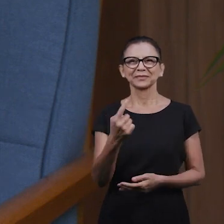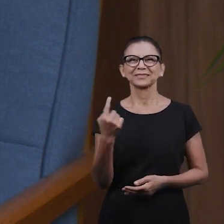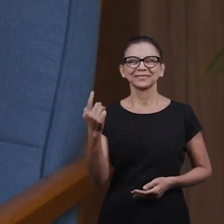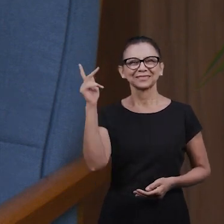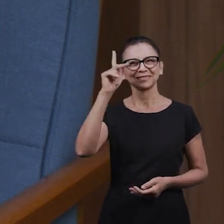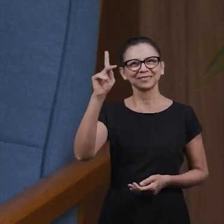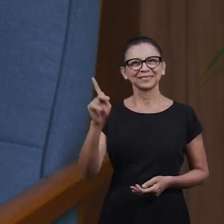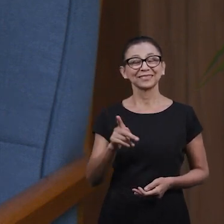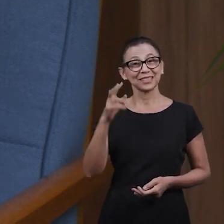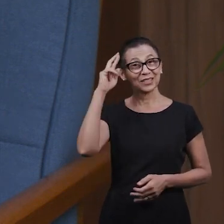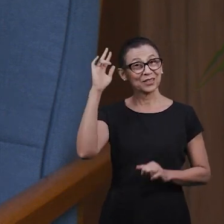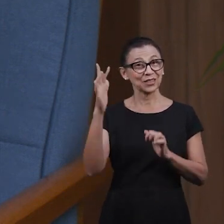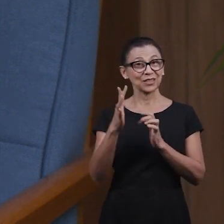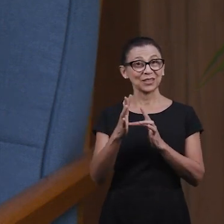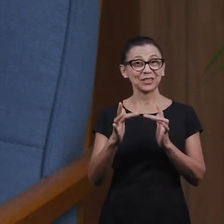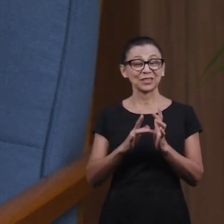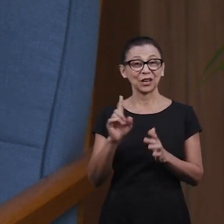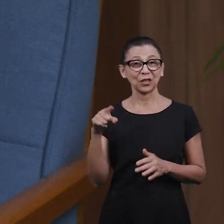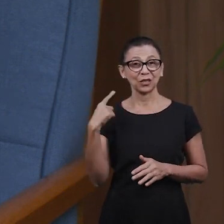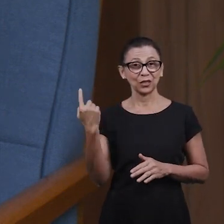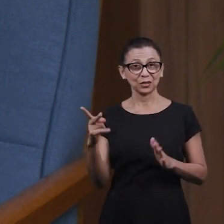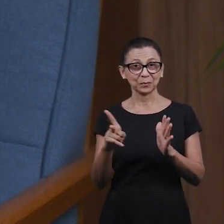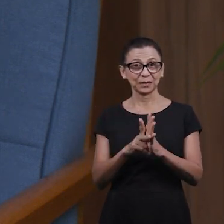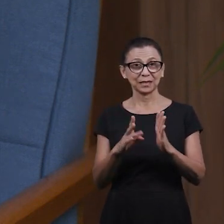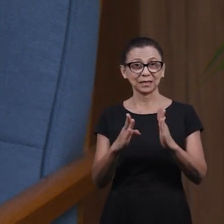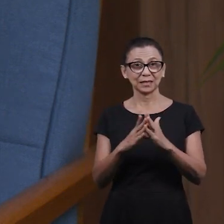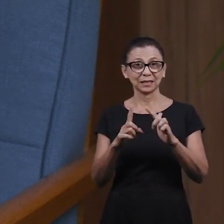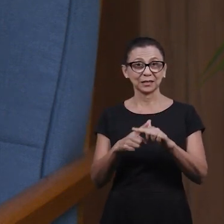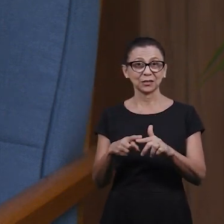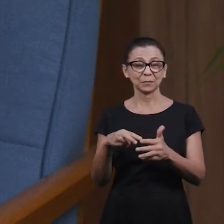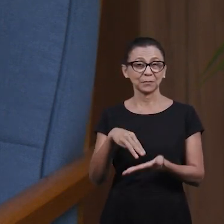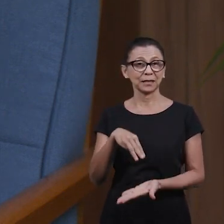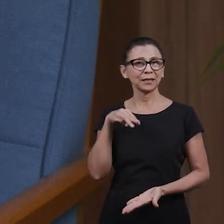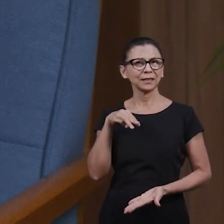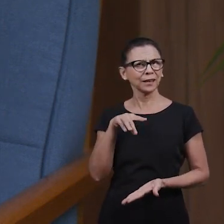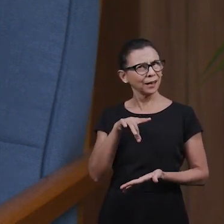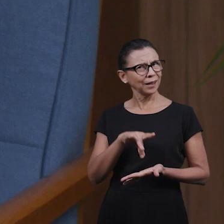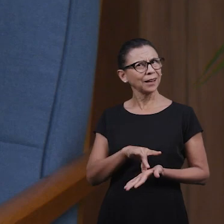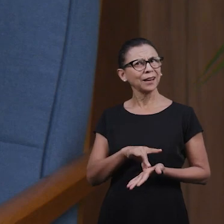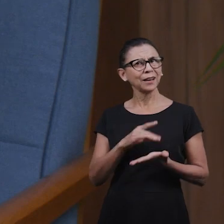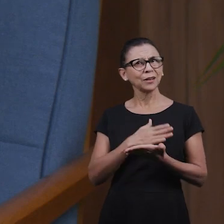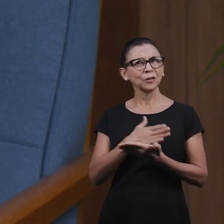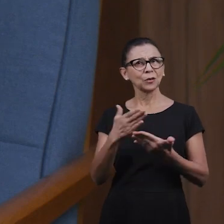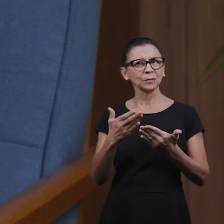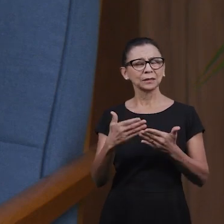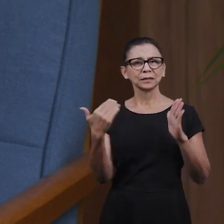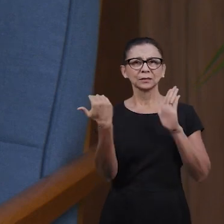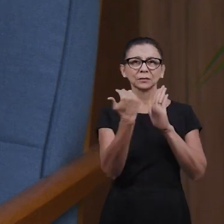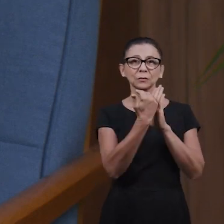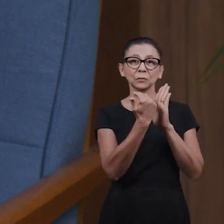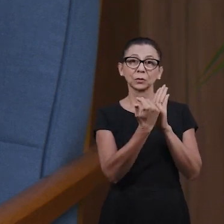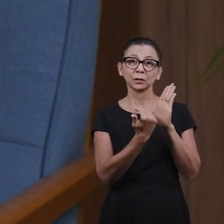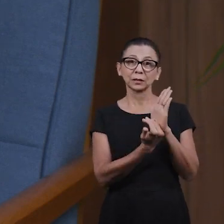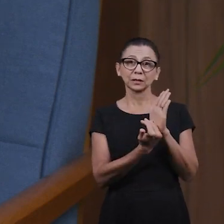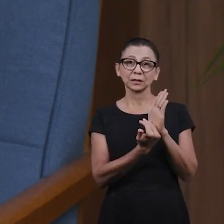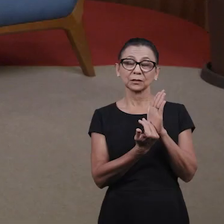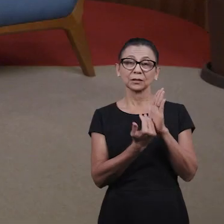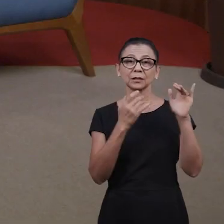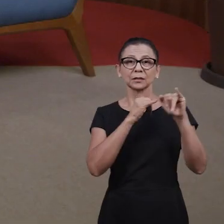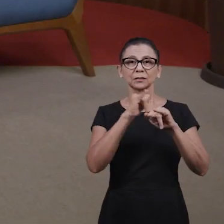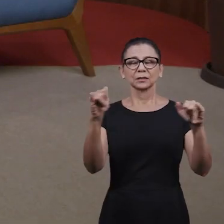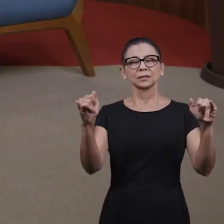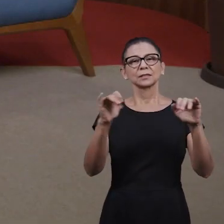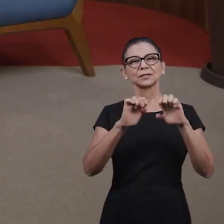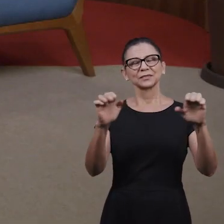Je salue à tous dans la paix du Seigneur Jésus. Nous sommes l'Église chrétienne Maranatha et nous commençons maintenant une édition de plus de